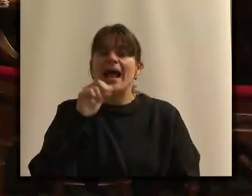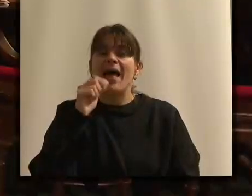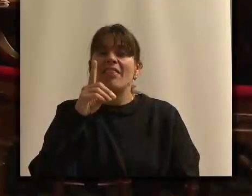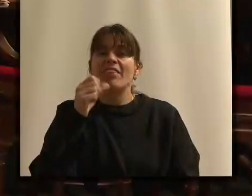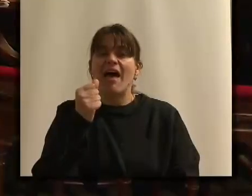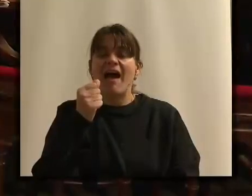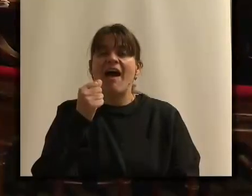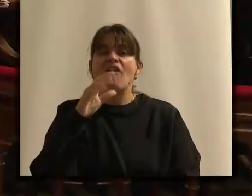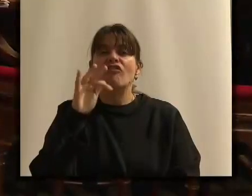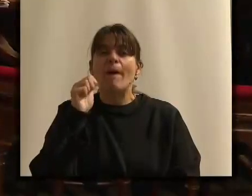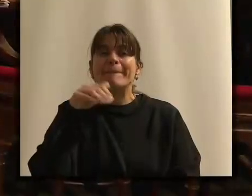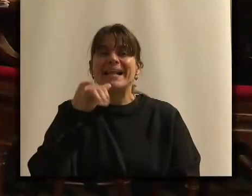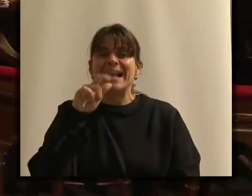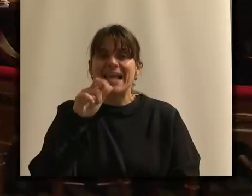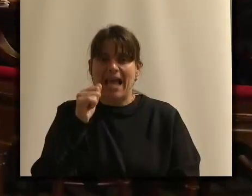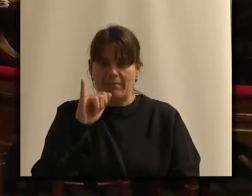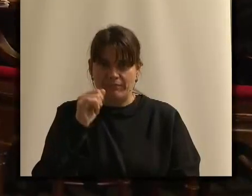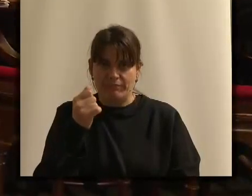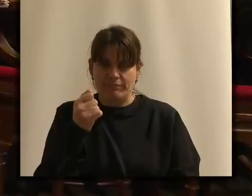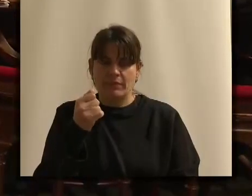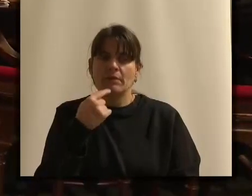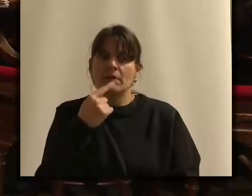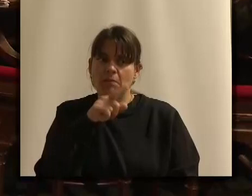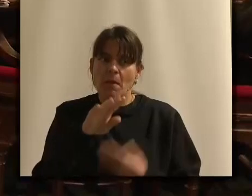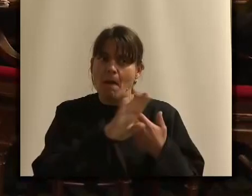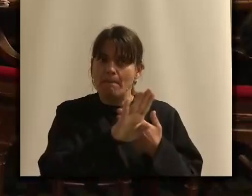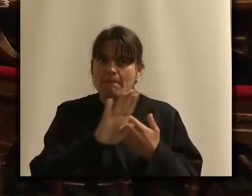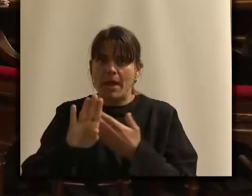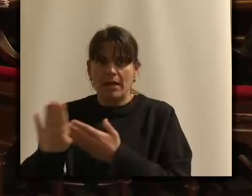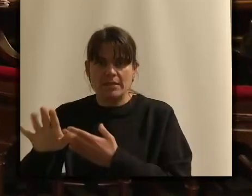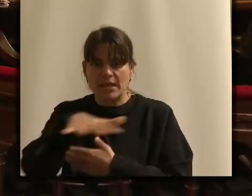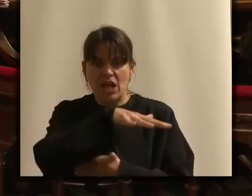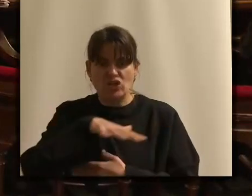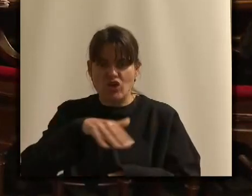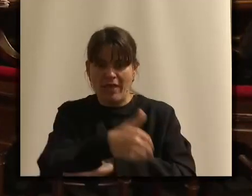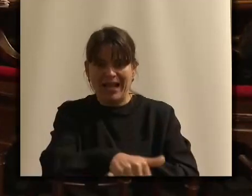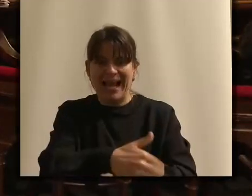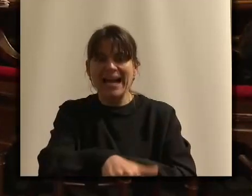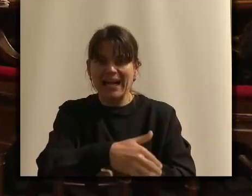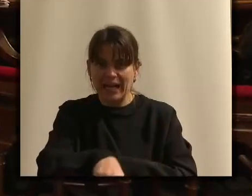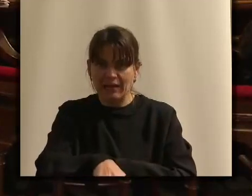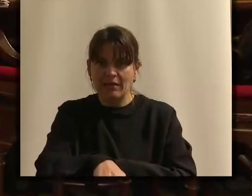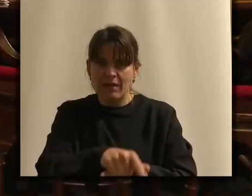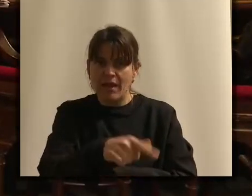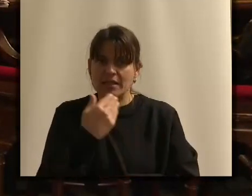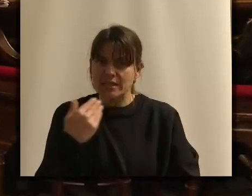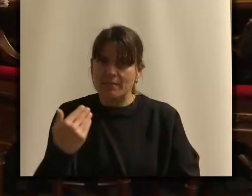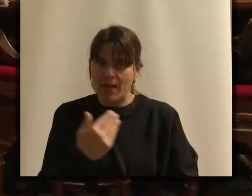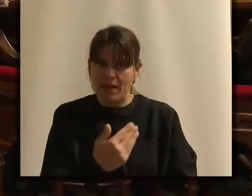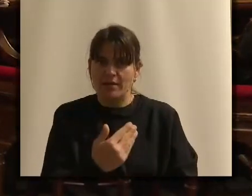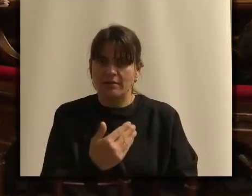Moltes gràcies, alcaldessa. Bé, aquest prec és bé dels veïns d'aquest carrer de la Sagrada Família.